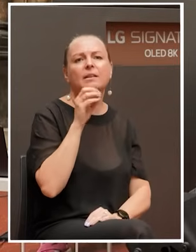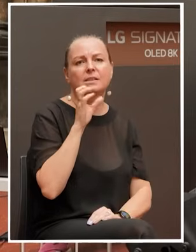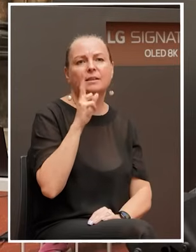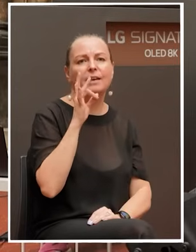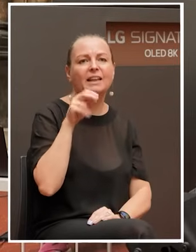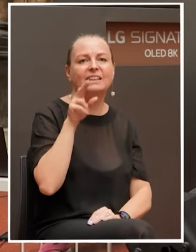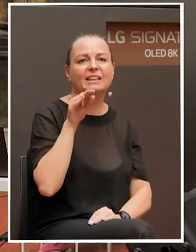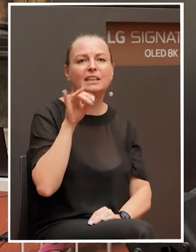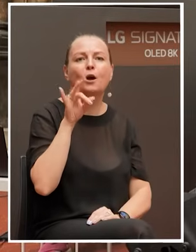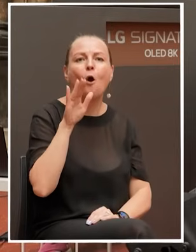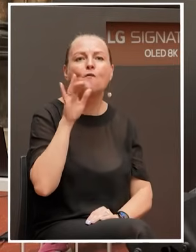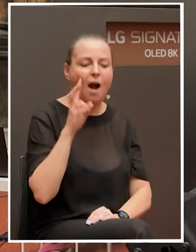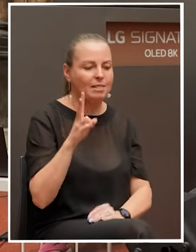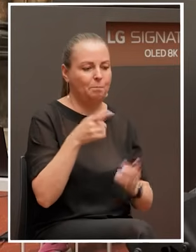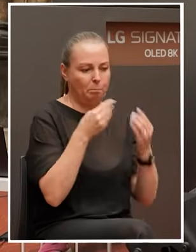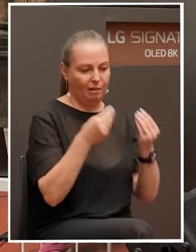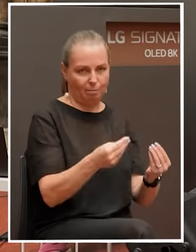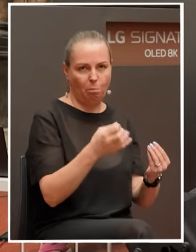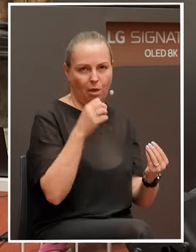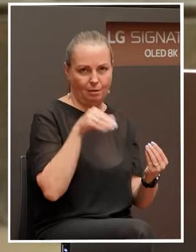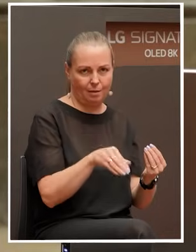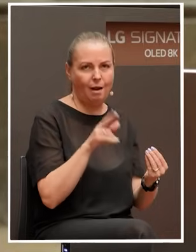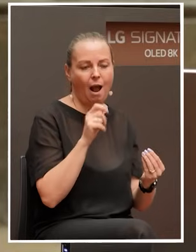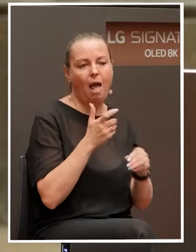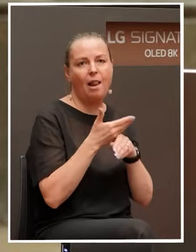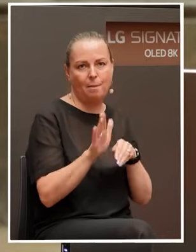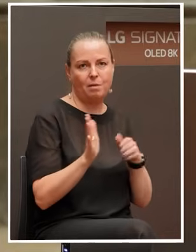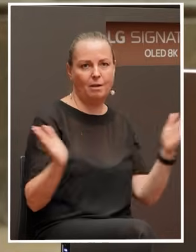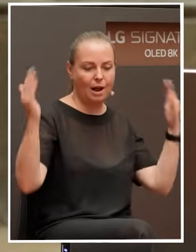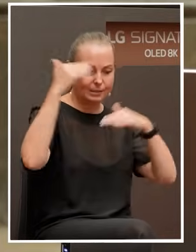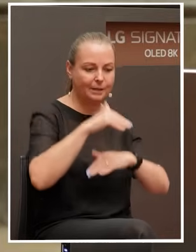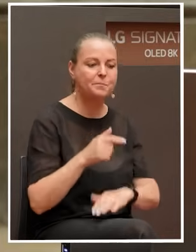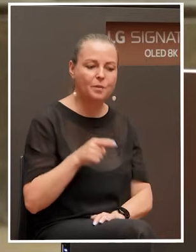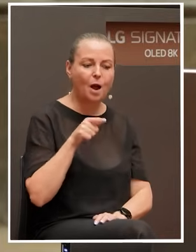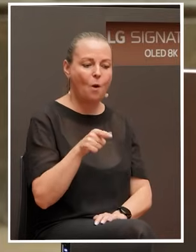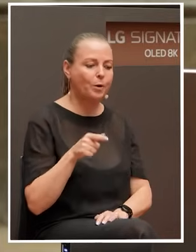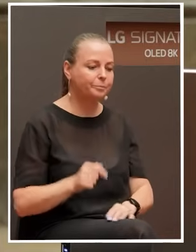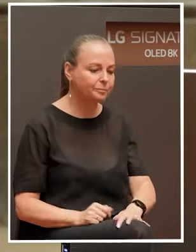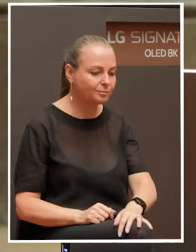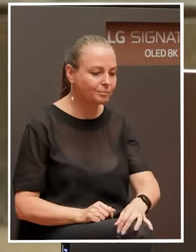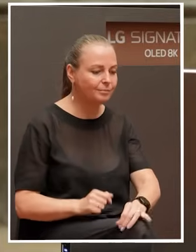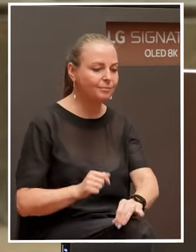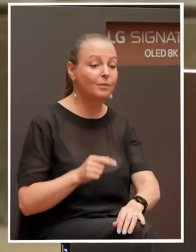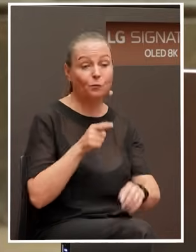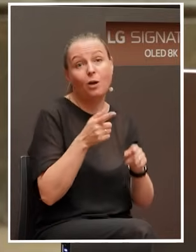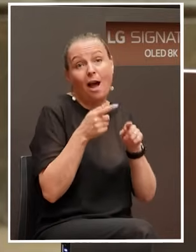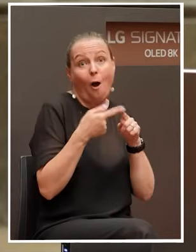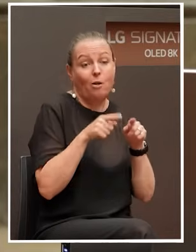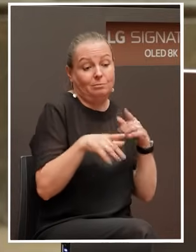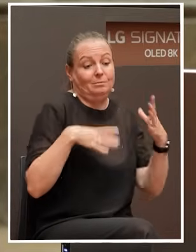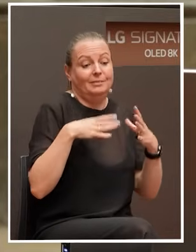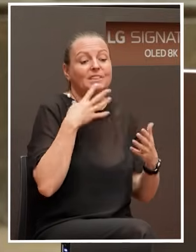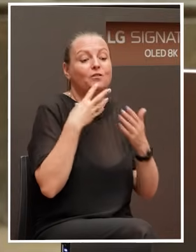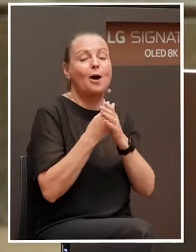как необходимый элемент картины. Он возводит к этой вещи генеалогию своей абстрактной живописи. И